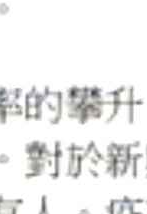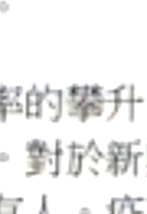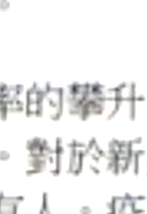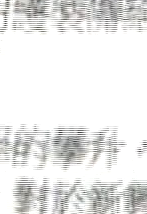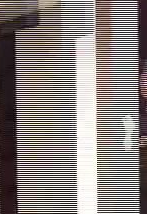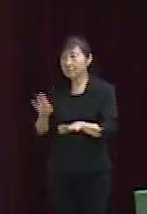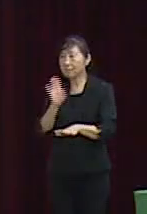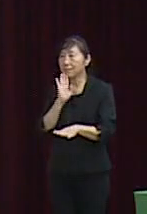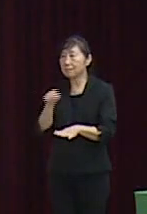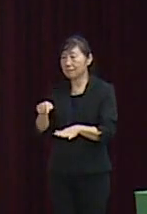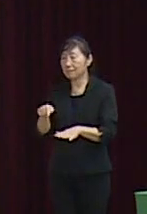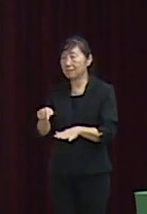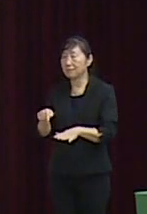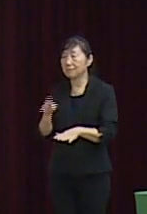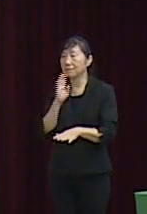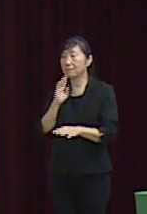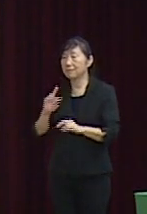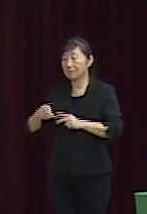全。